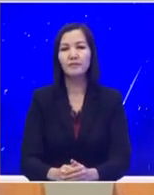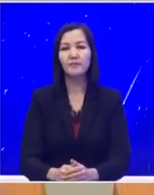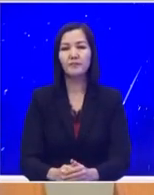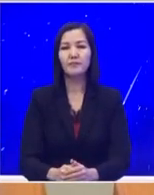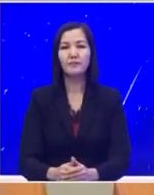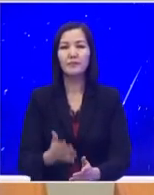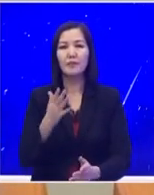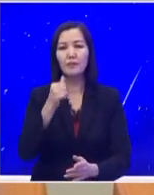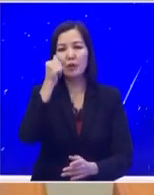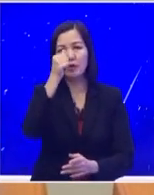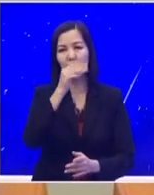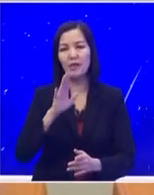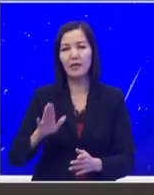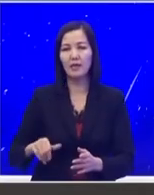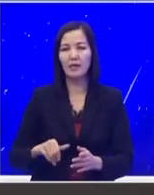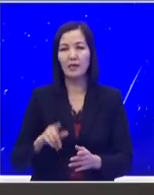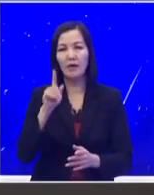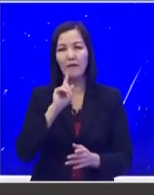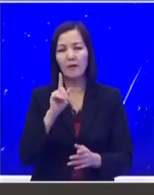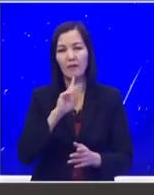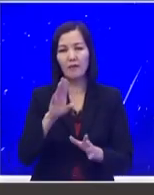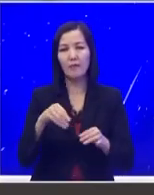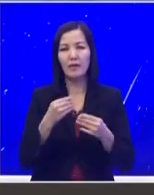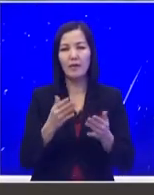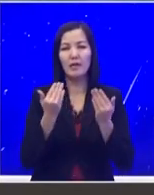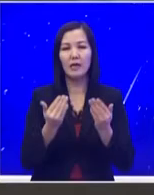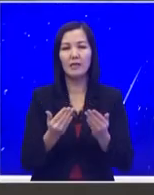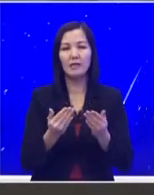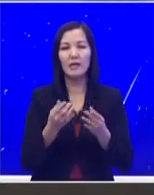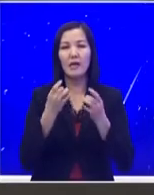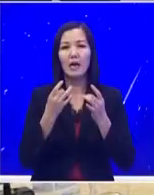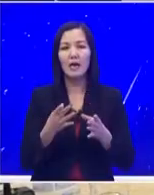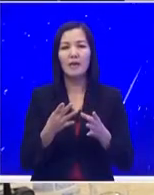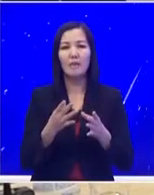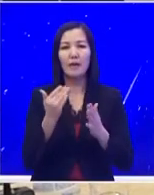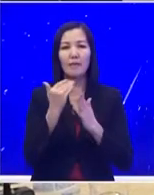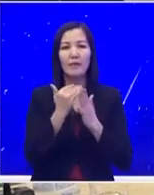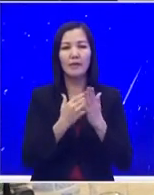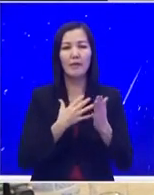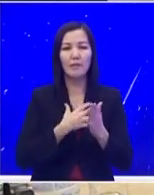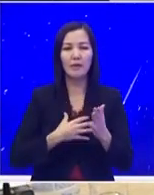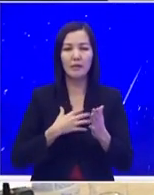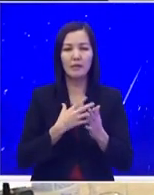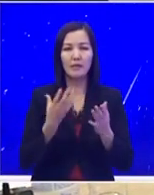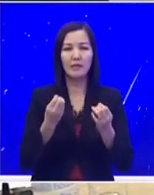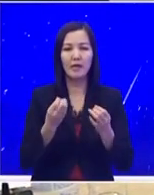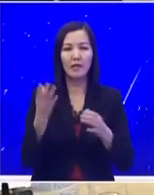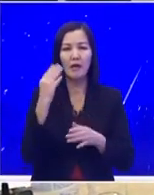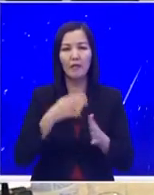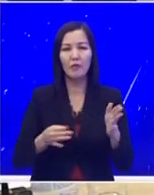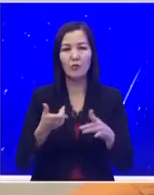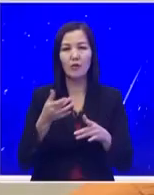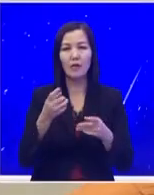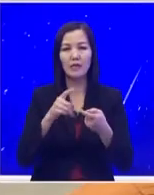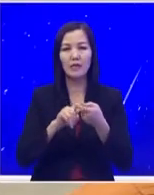уже последующий выкуп. Қазір еліміз үшін қарапайым заттар экономикасы бағдарламасы аса маңызды. Бұған қоса облысқа газ тартылып,